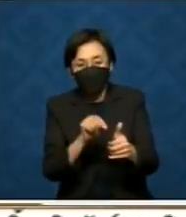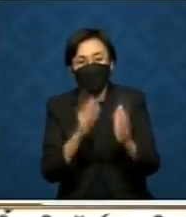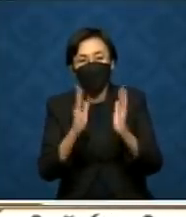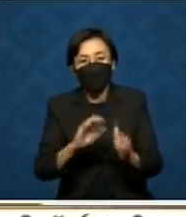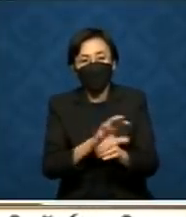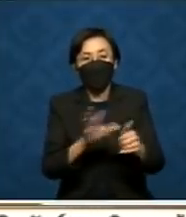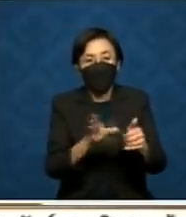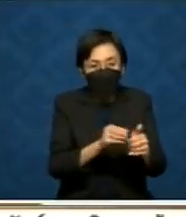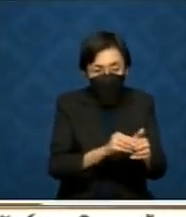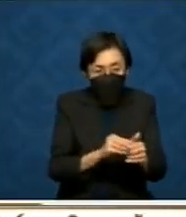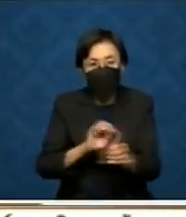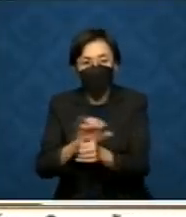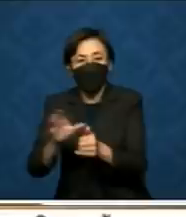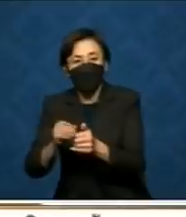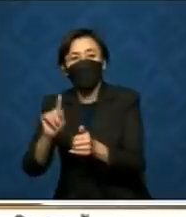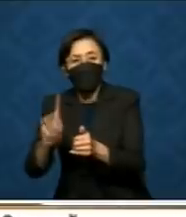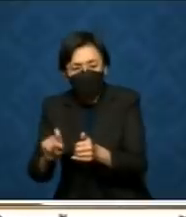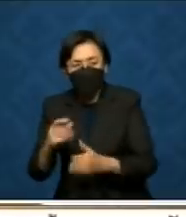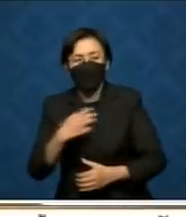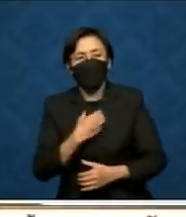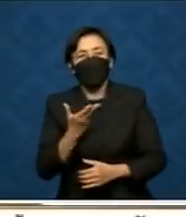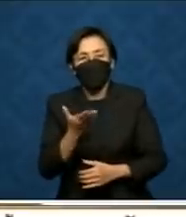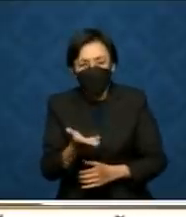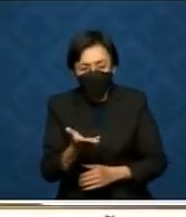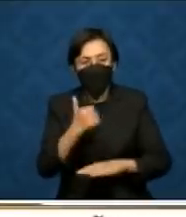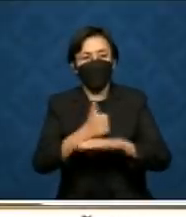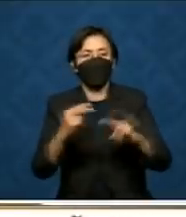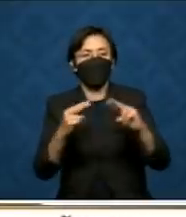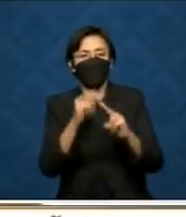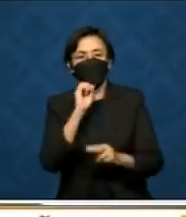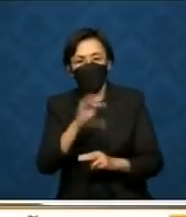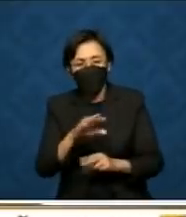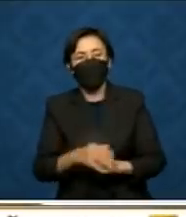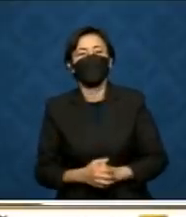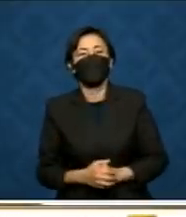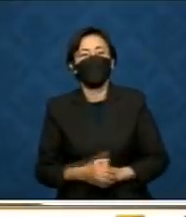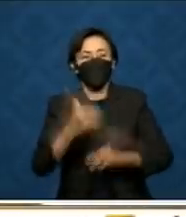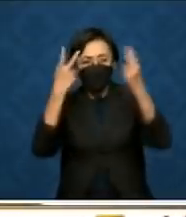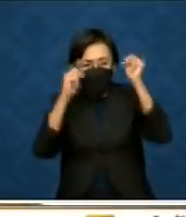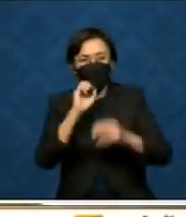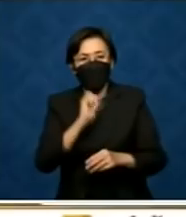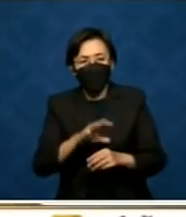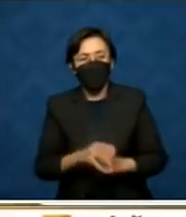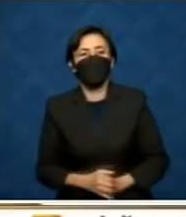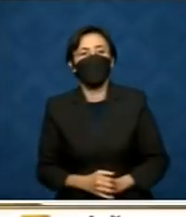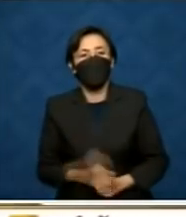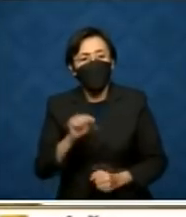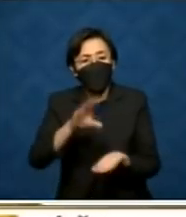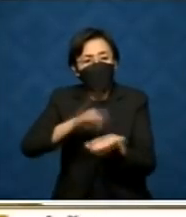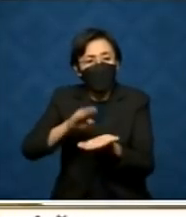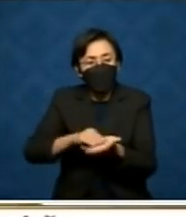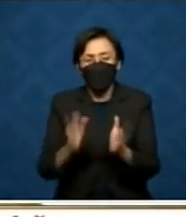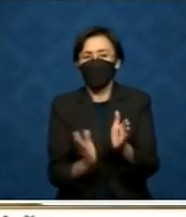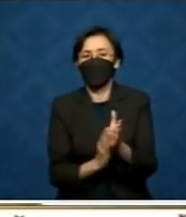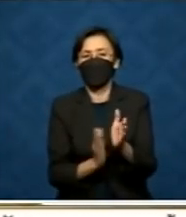ป่วยคนตายนี่ผมขอให้ตอนตีพูดอีกอ่ะแต่กินข้าวพูดท่านยกก็บอกว่านี่เป็นข้อมูลที่น่า